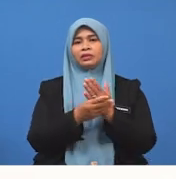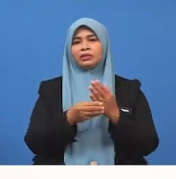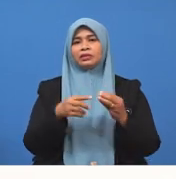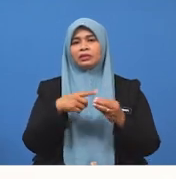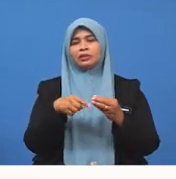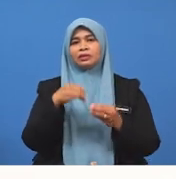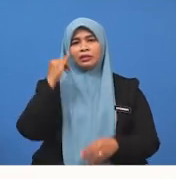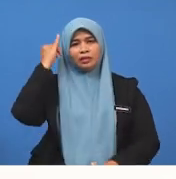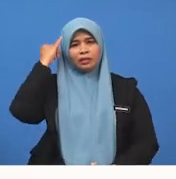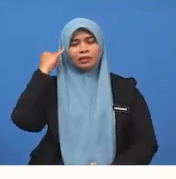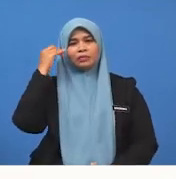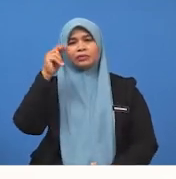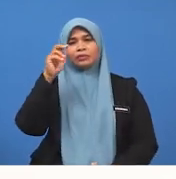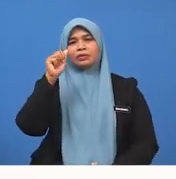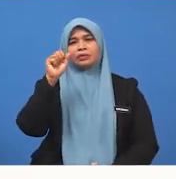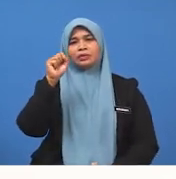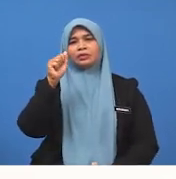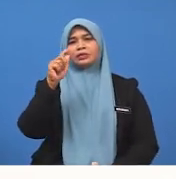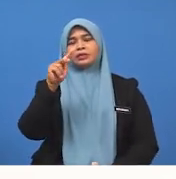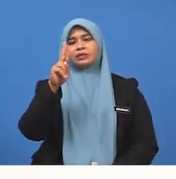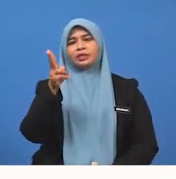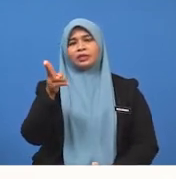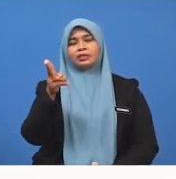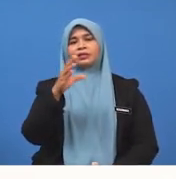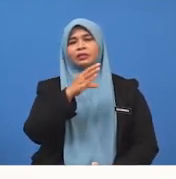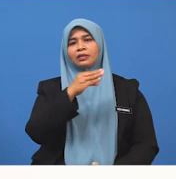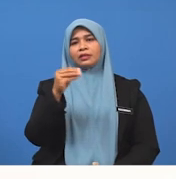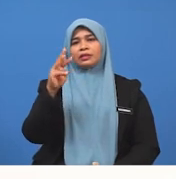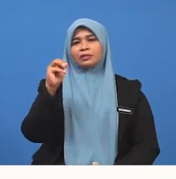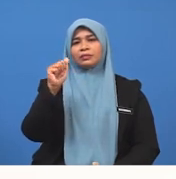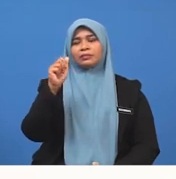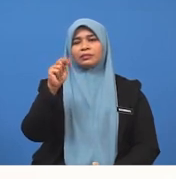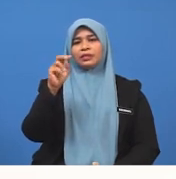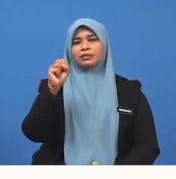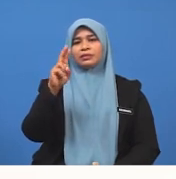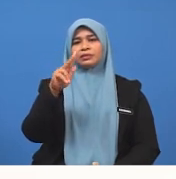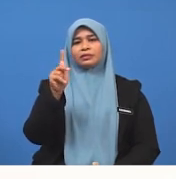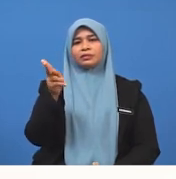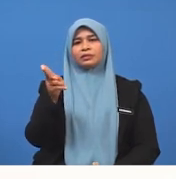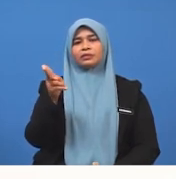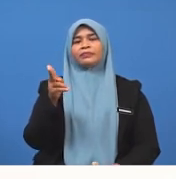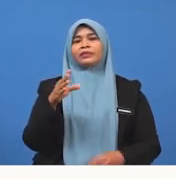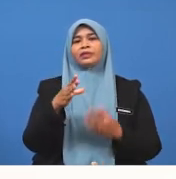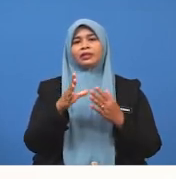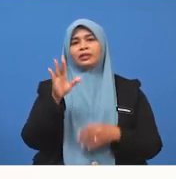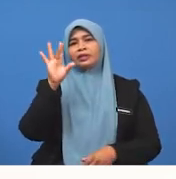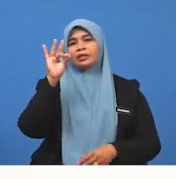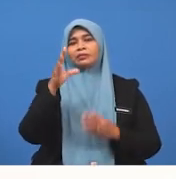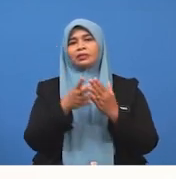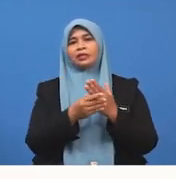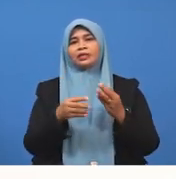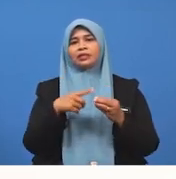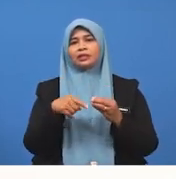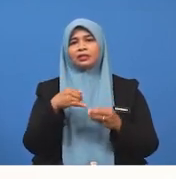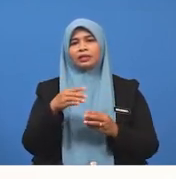ilmu nasah dan mansukh yang ke-8 Mahed tentang hadits dan Ulumul